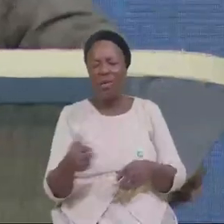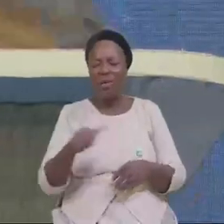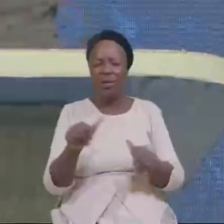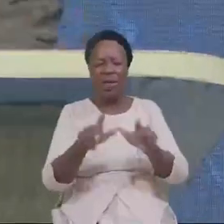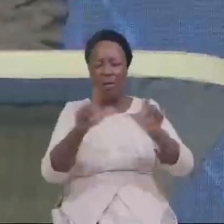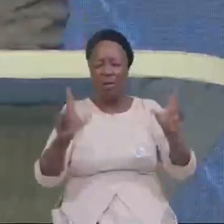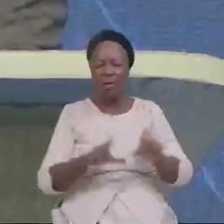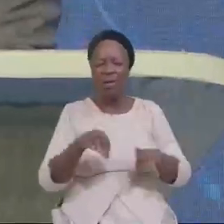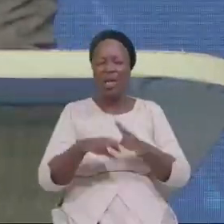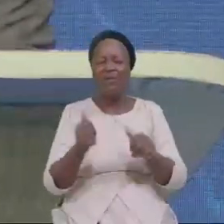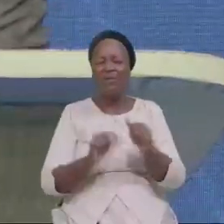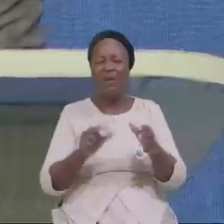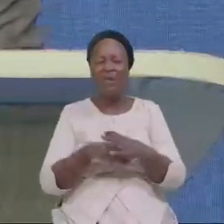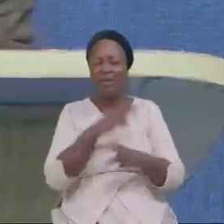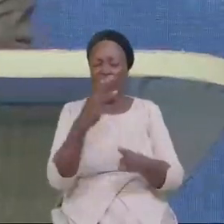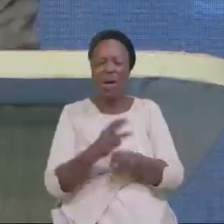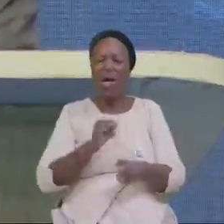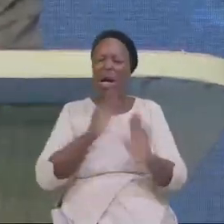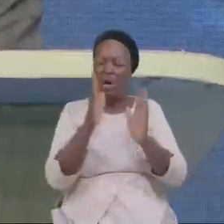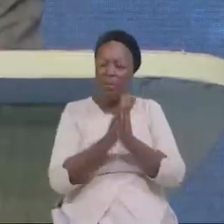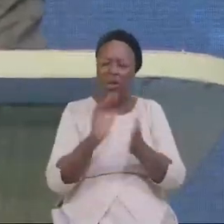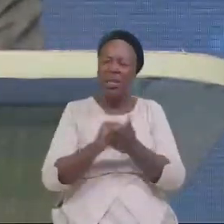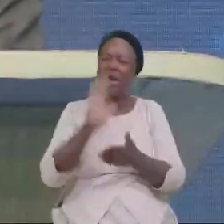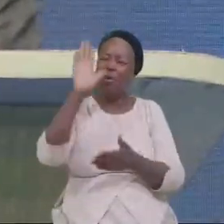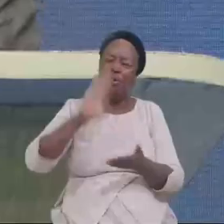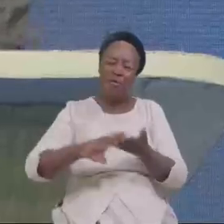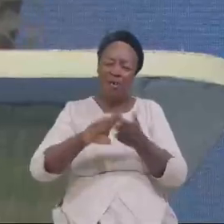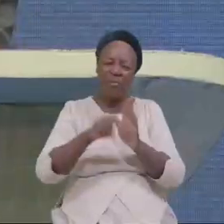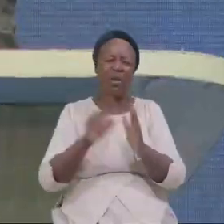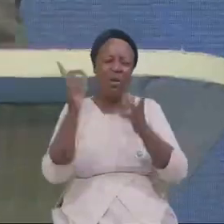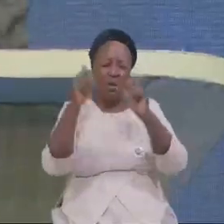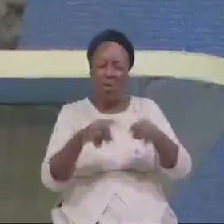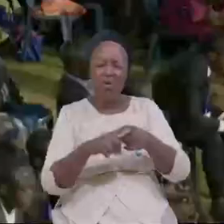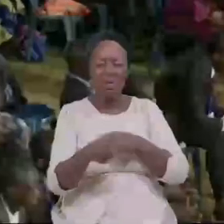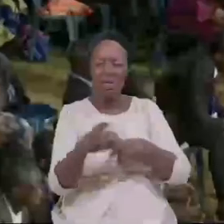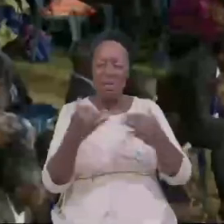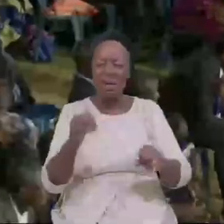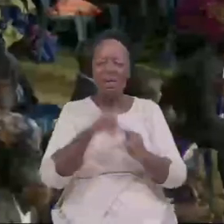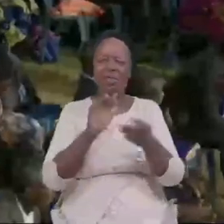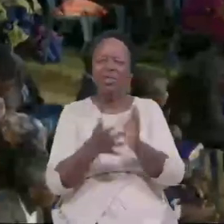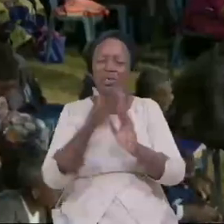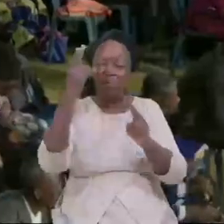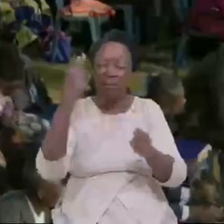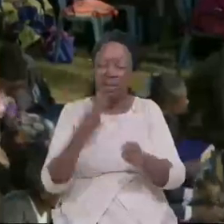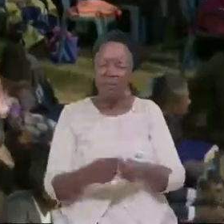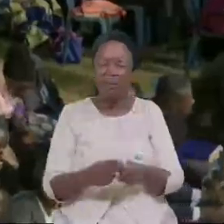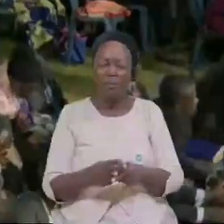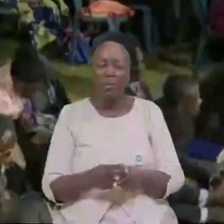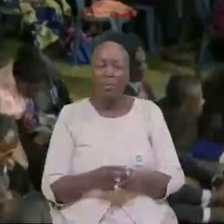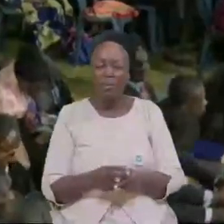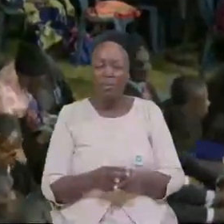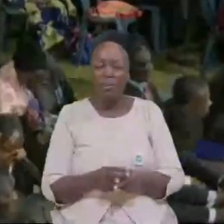le monde, je prie que ton pardon leur parvienne maintenant au nom de Jésus.